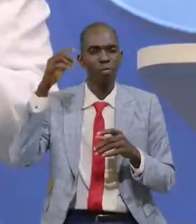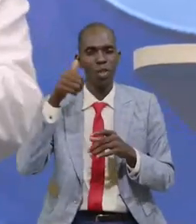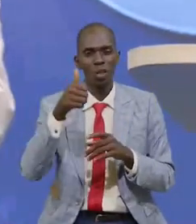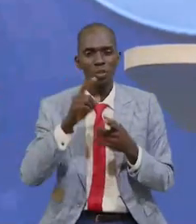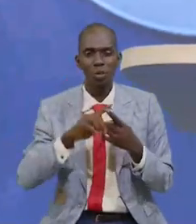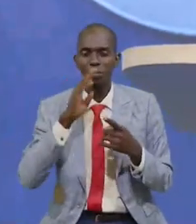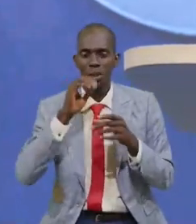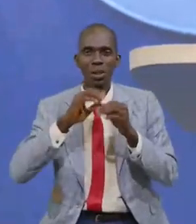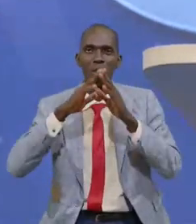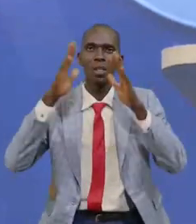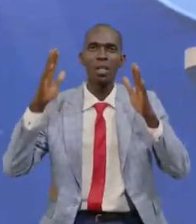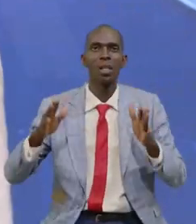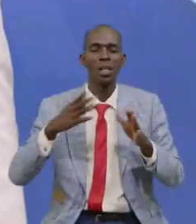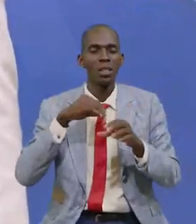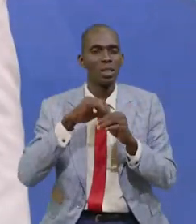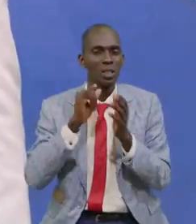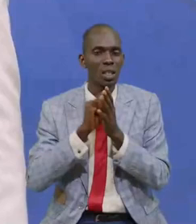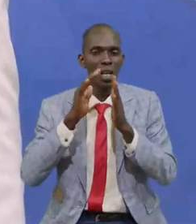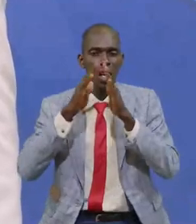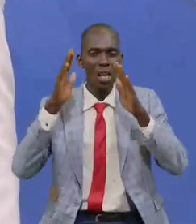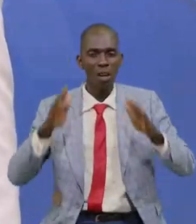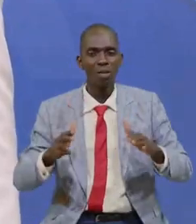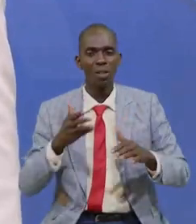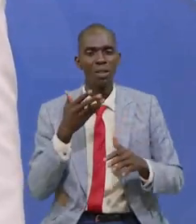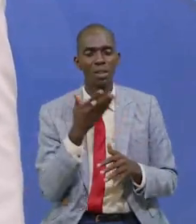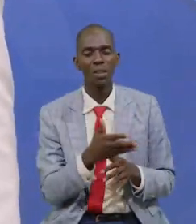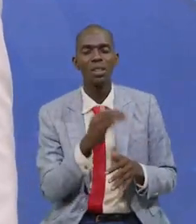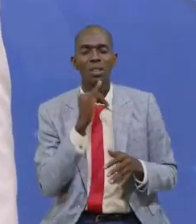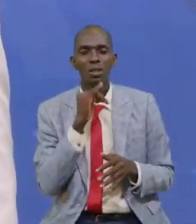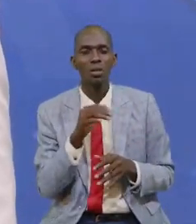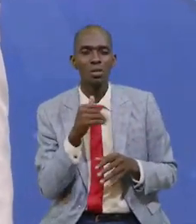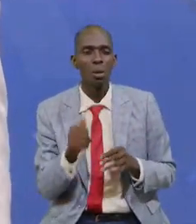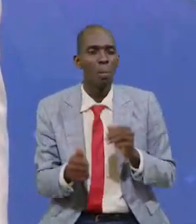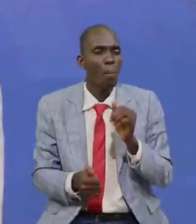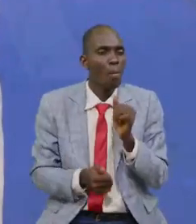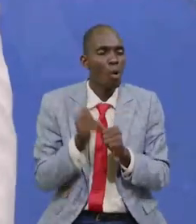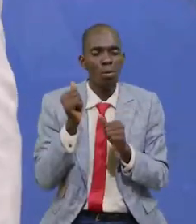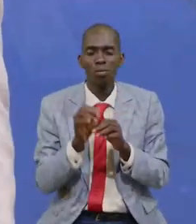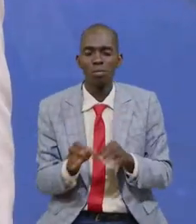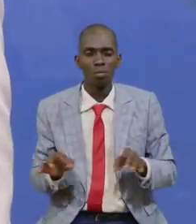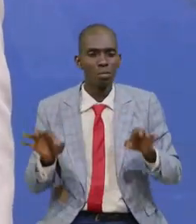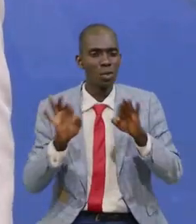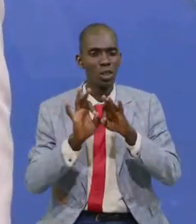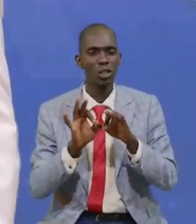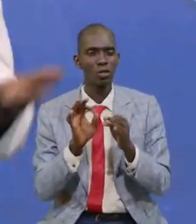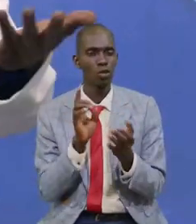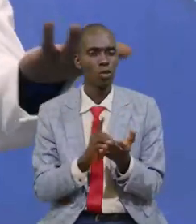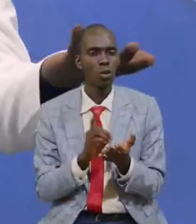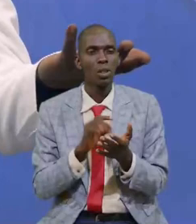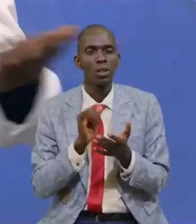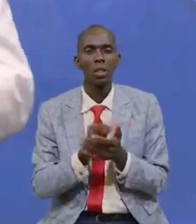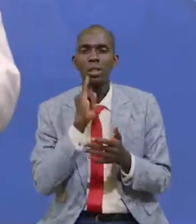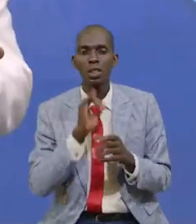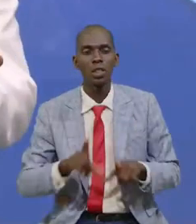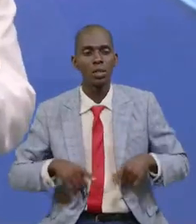une maison et dans cette maison-là, en permanence, il y a un docteur